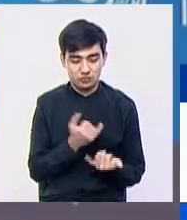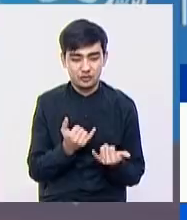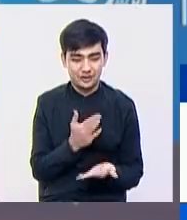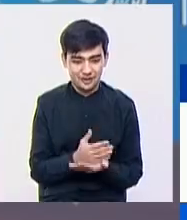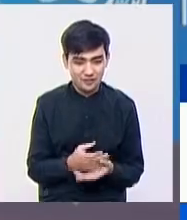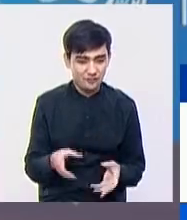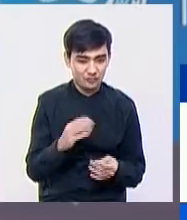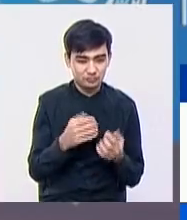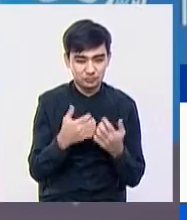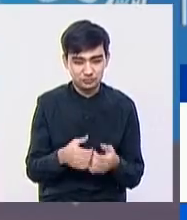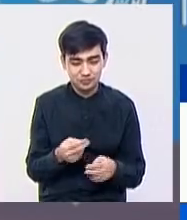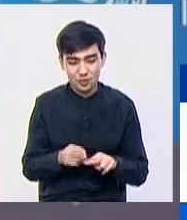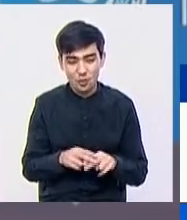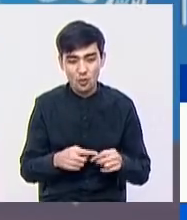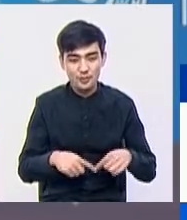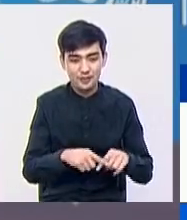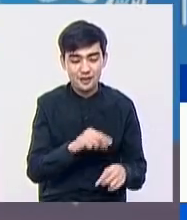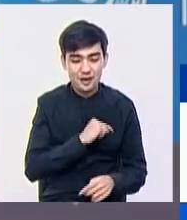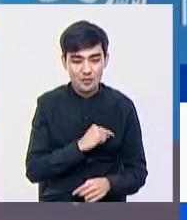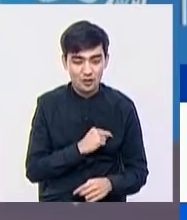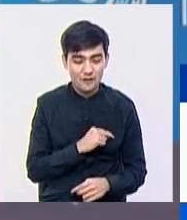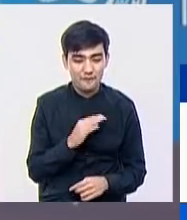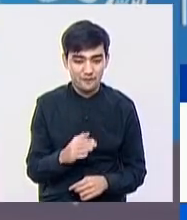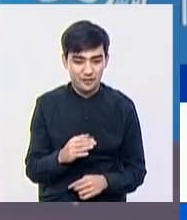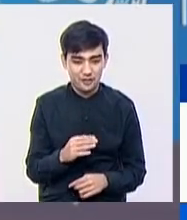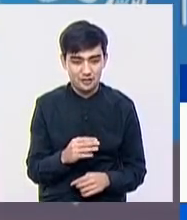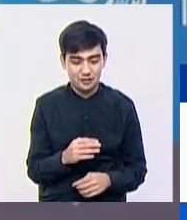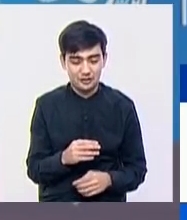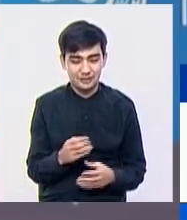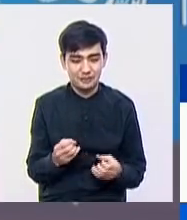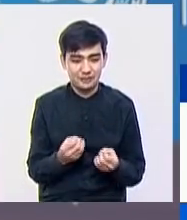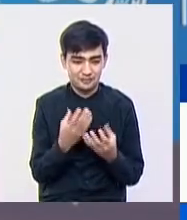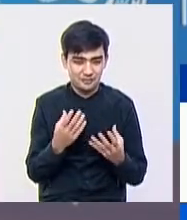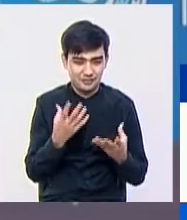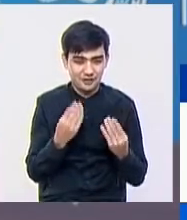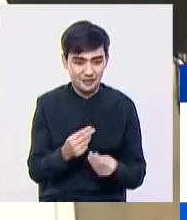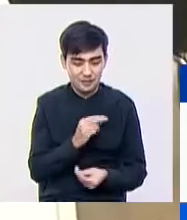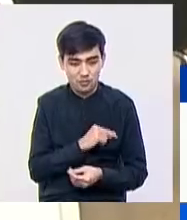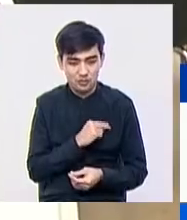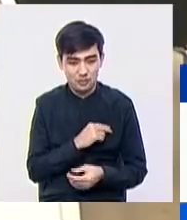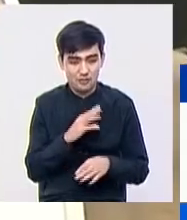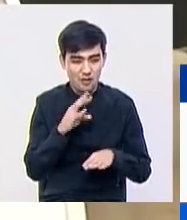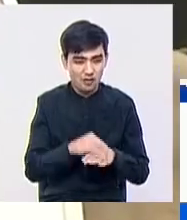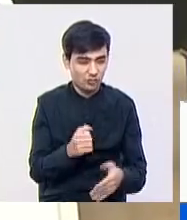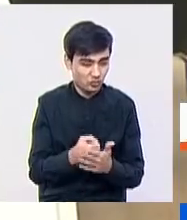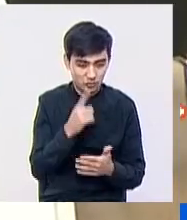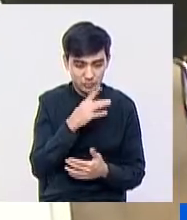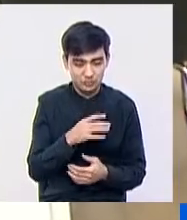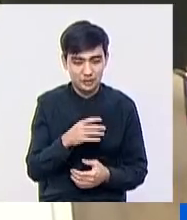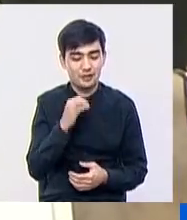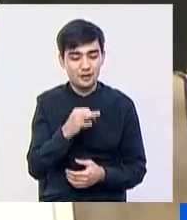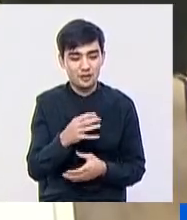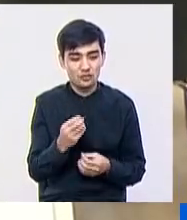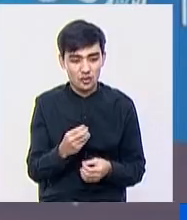все перечисленные объекты, они работают в дневном режиме до наступления темноты. Здесь, значит, только у